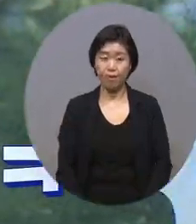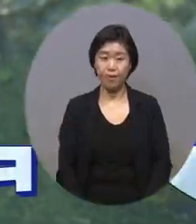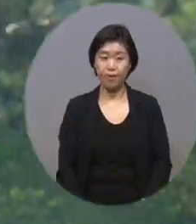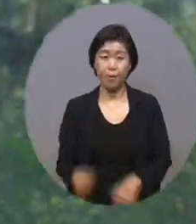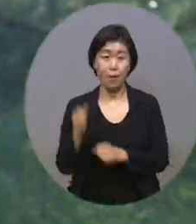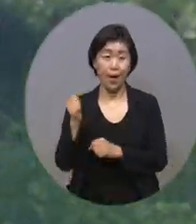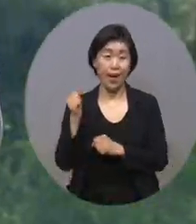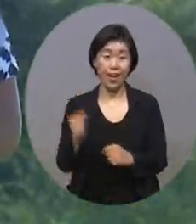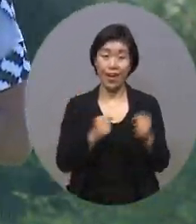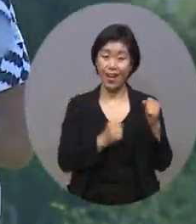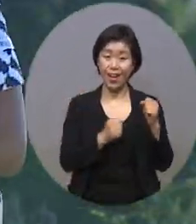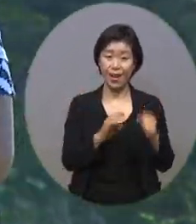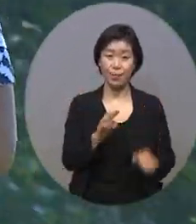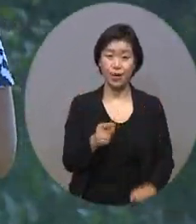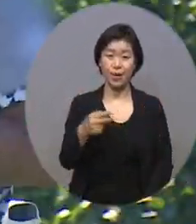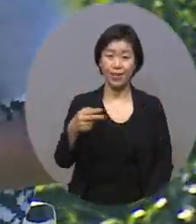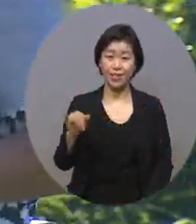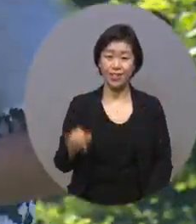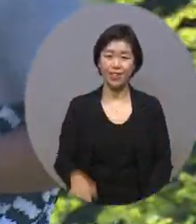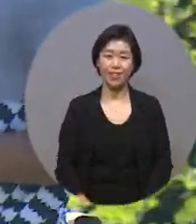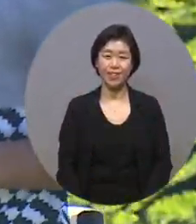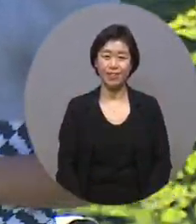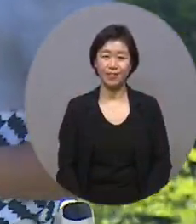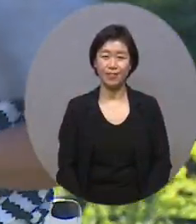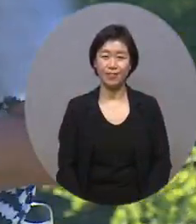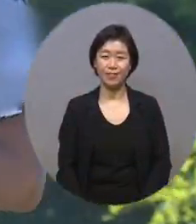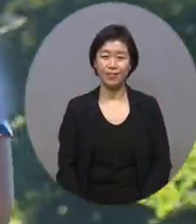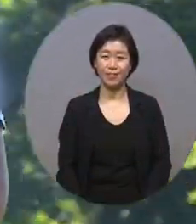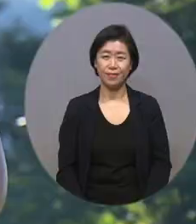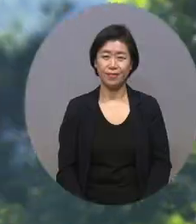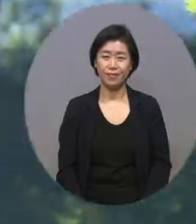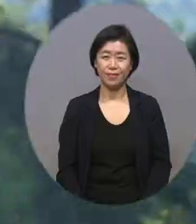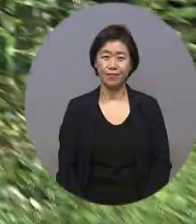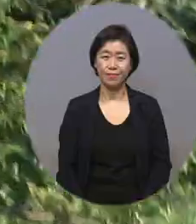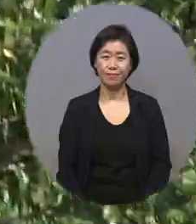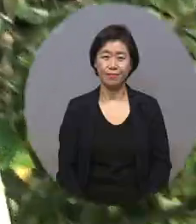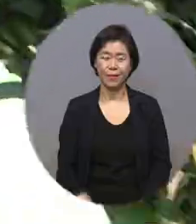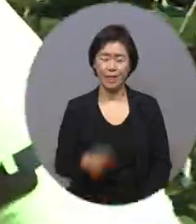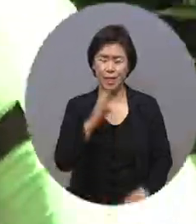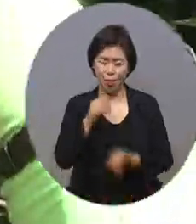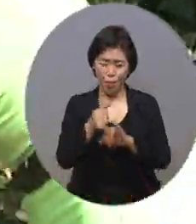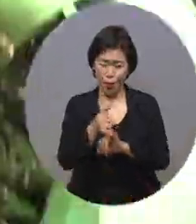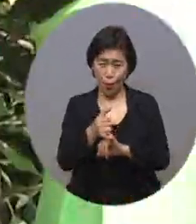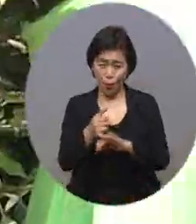뻗찬! 뻗찬! 아, 그거 꼭 넣어야겠다. 야, 진짜 꼭 넣고 싶다.